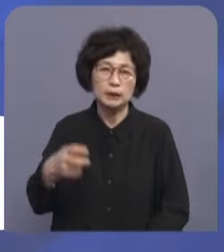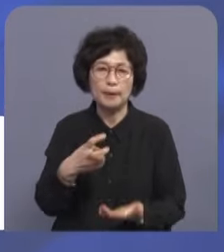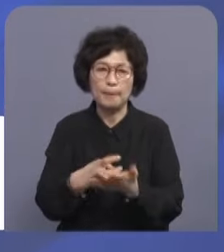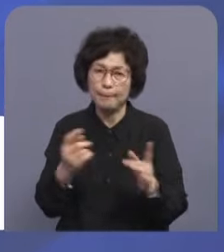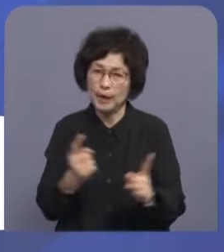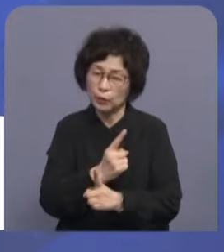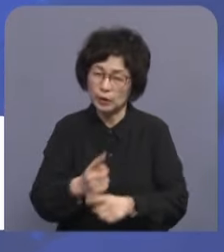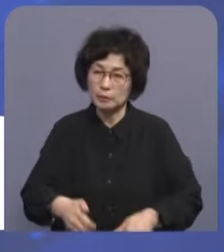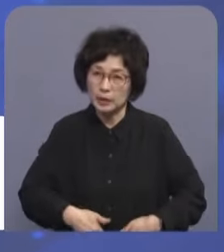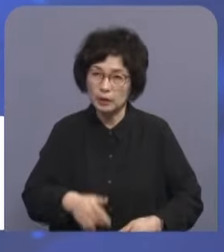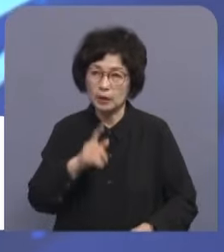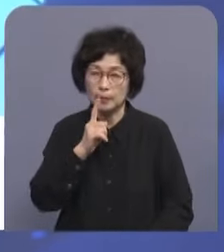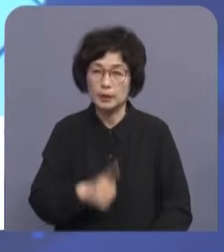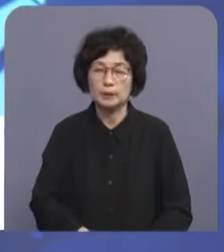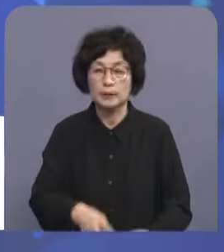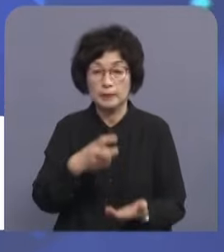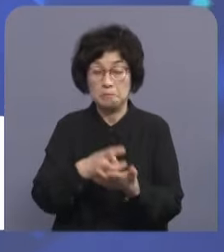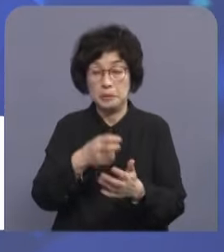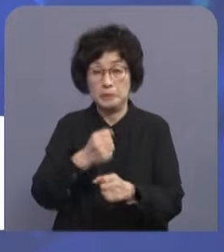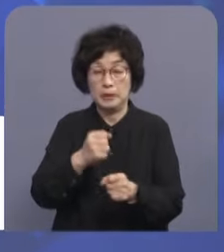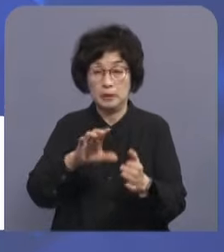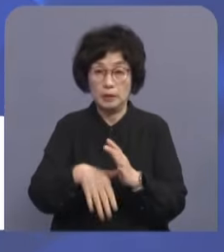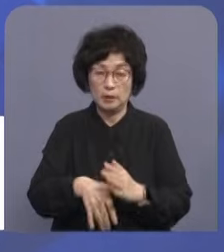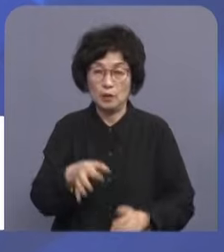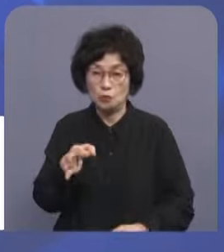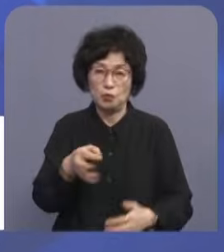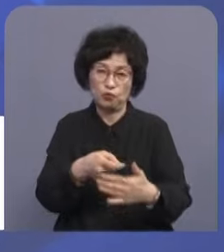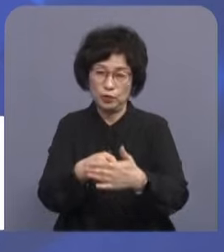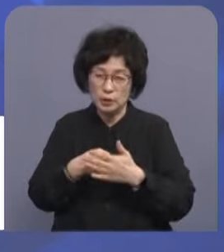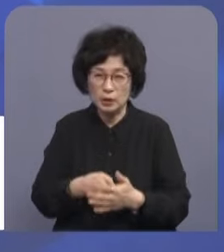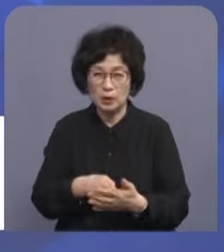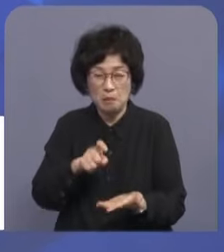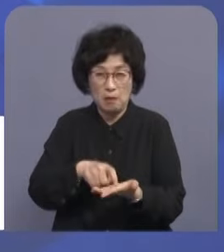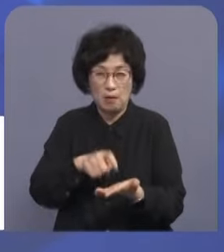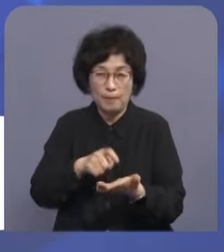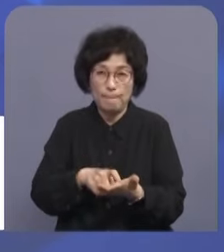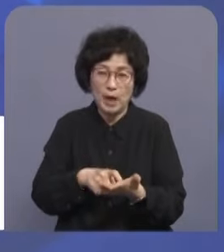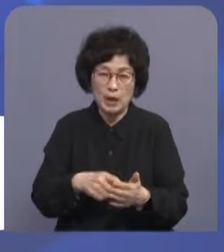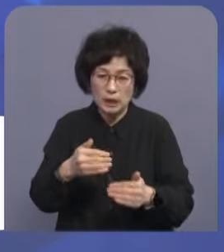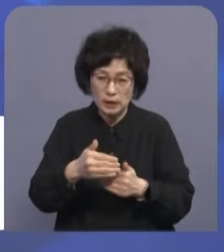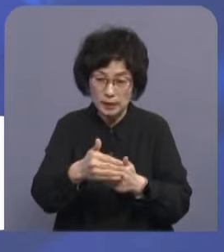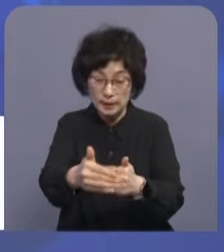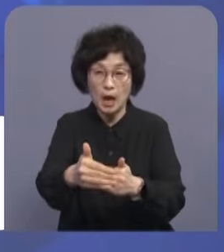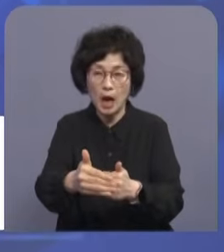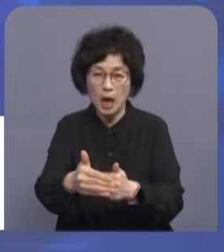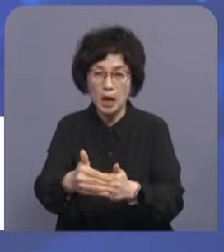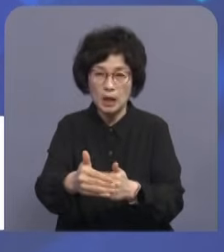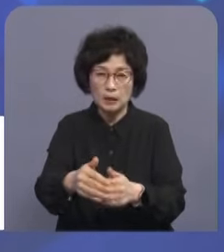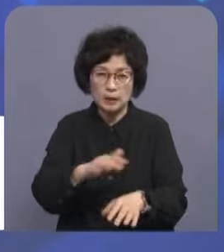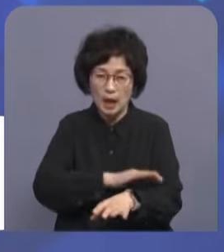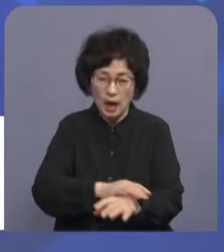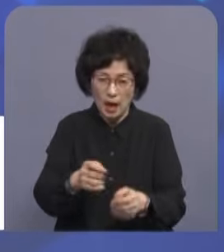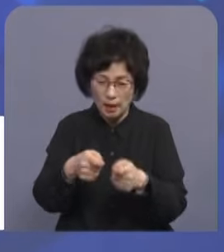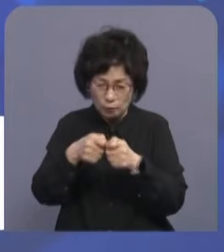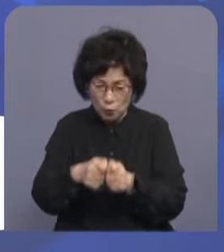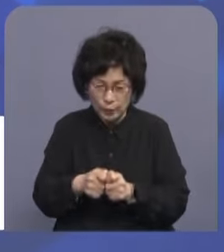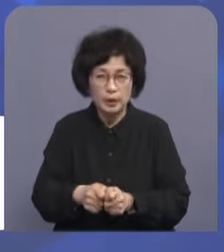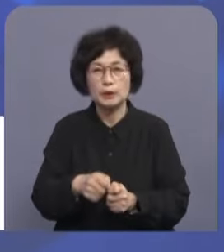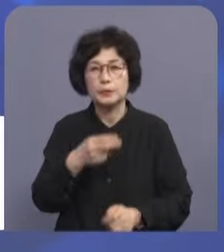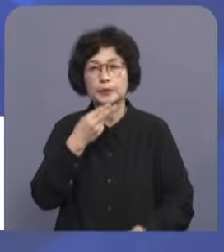나옵니다 제도도입 당시 비용을 줄이데만 급급해 절차적 요건을 제대로 따져보지